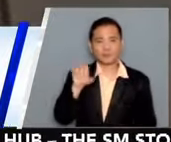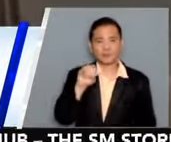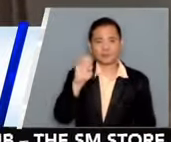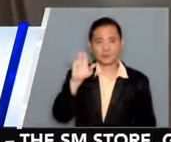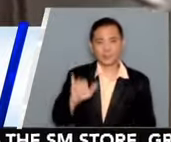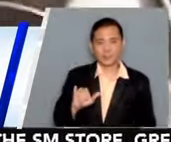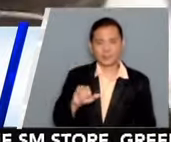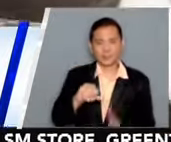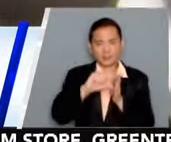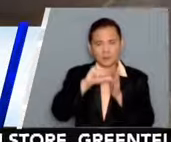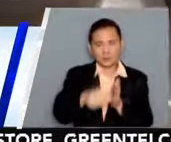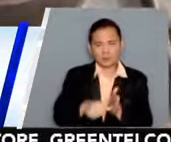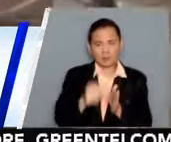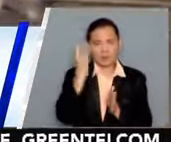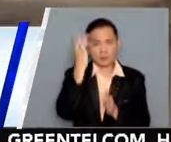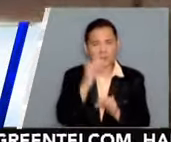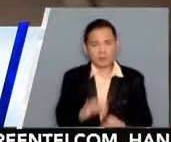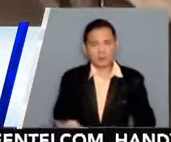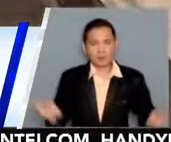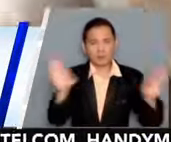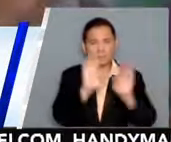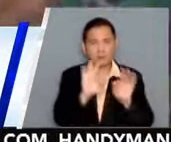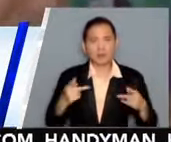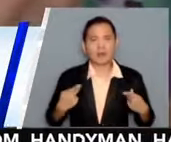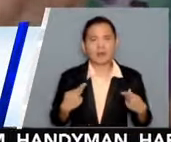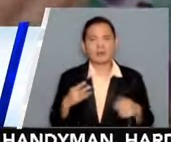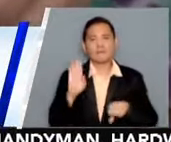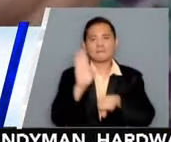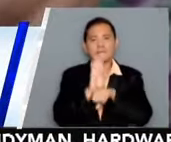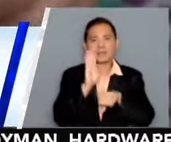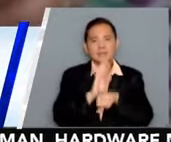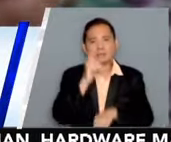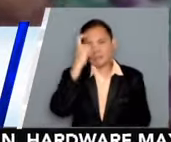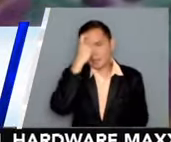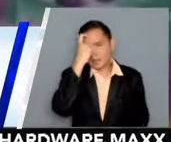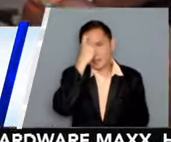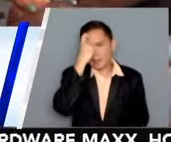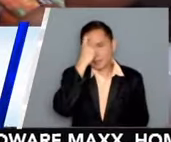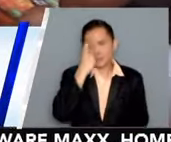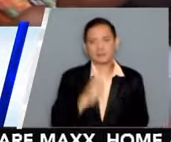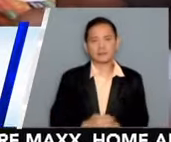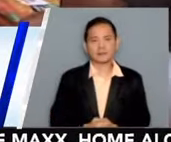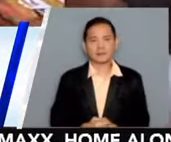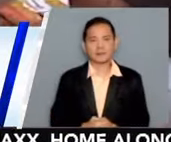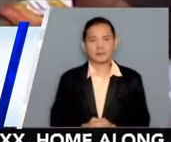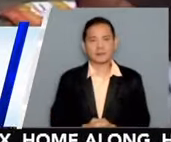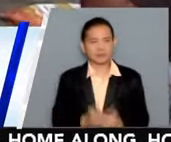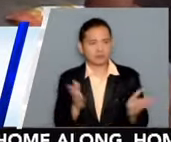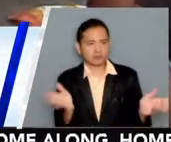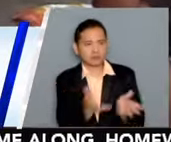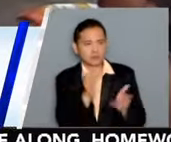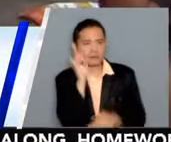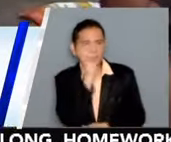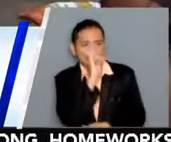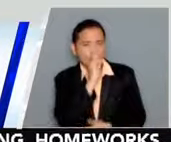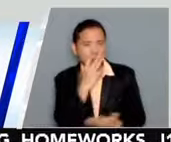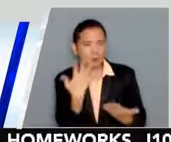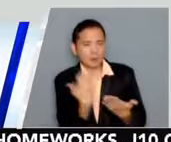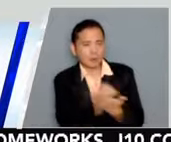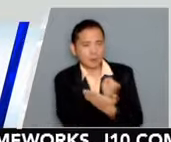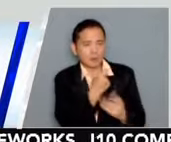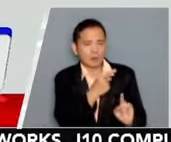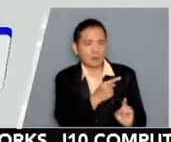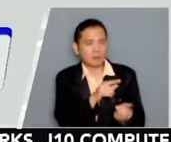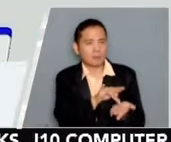ng pagkakaroon ng entrepreneurial mindset kasabay ng paghikayat sa mga Pinoy na samantalahin ang tag-init.